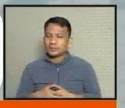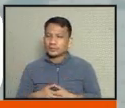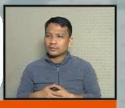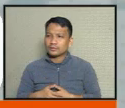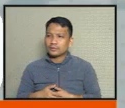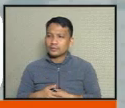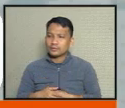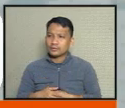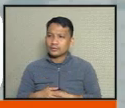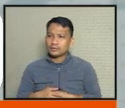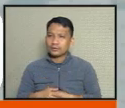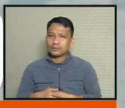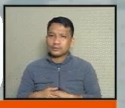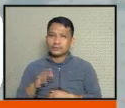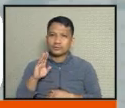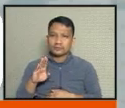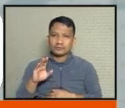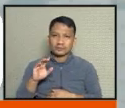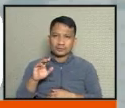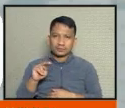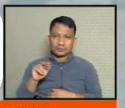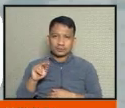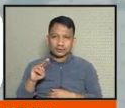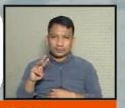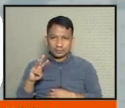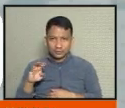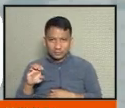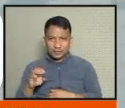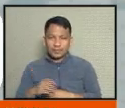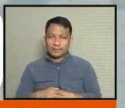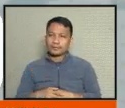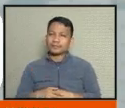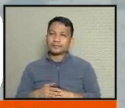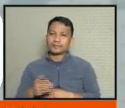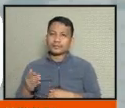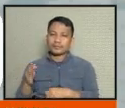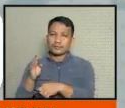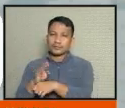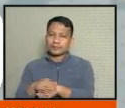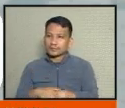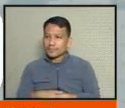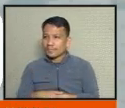Sa ano po, sir? Banawe. Banawe. Saan sa Banawe?